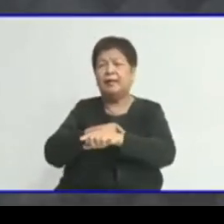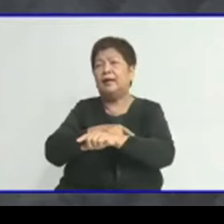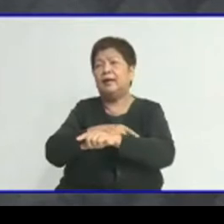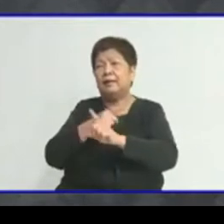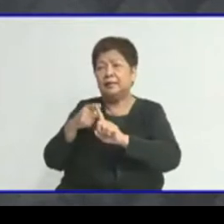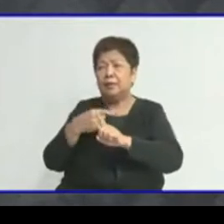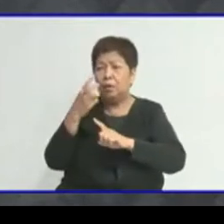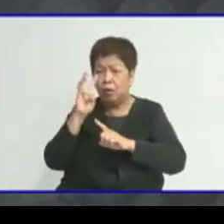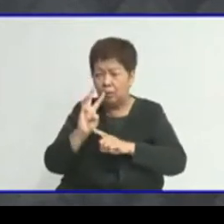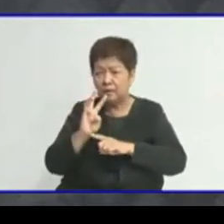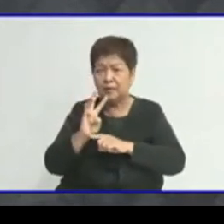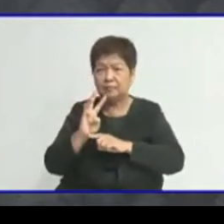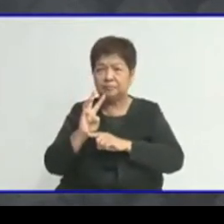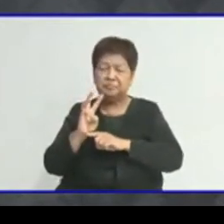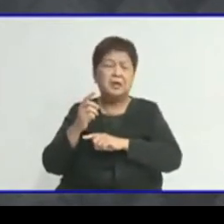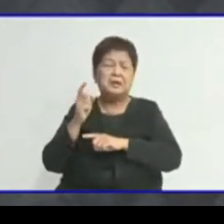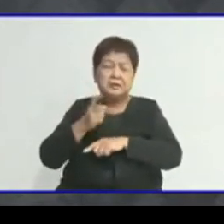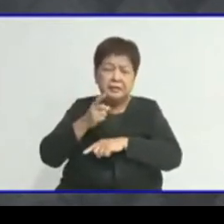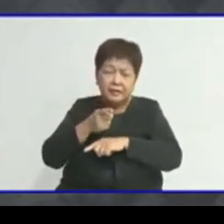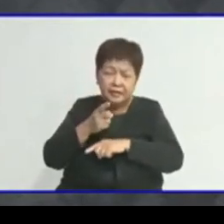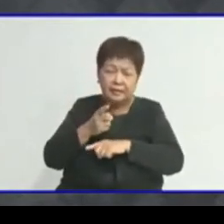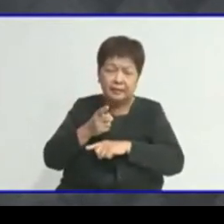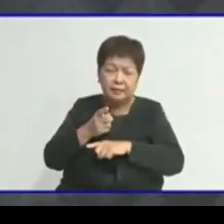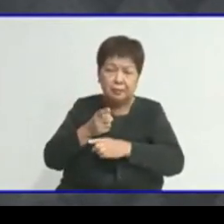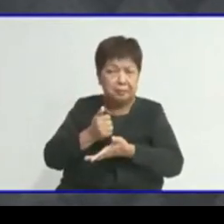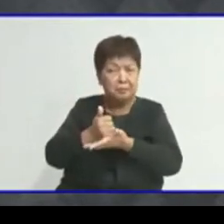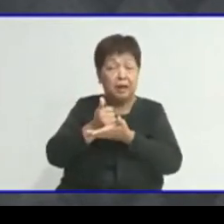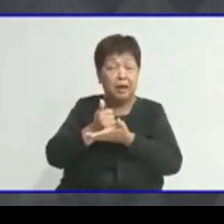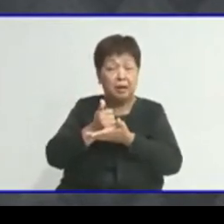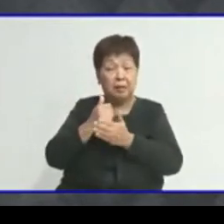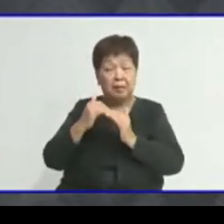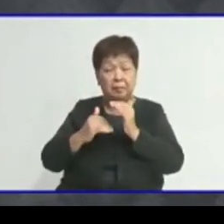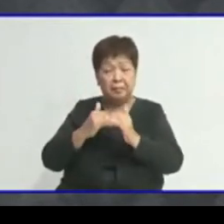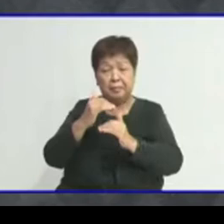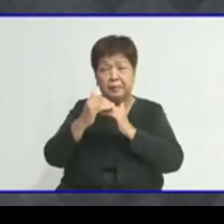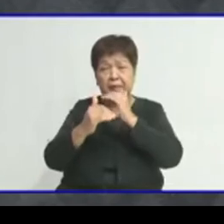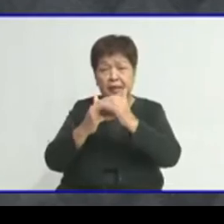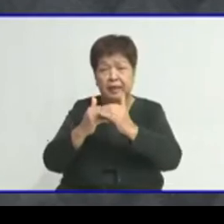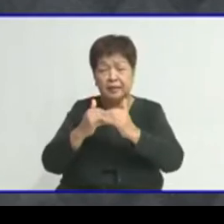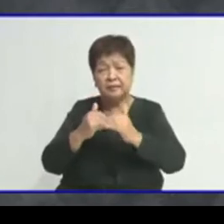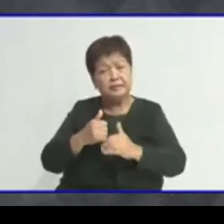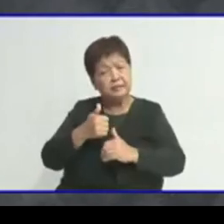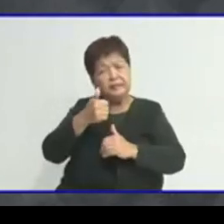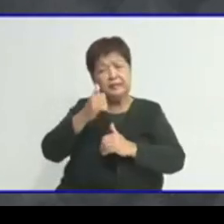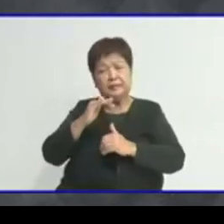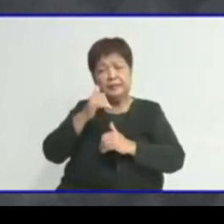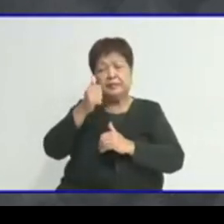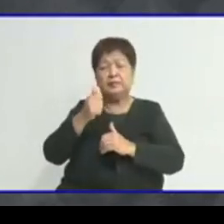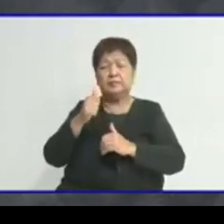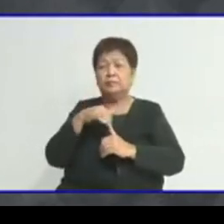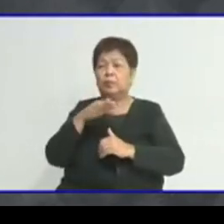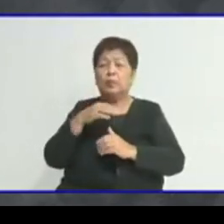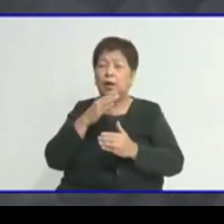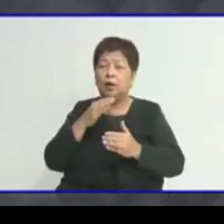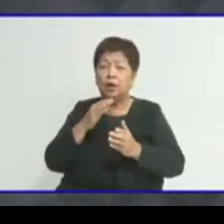คมนะคะมันน่าที่จะมีอะไรคืบหน้าหรือว่ามันมีอะไรที่เราควรที่จะพูดคุ